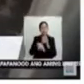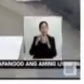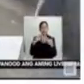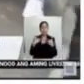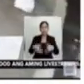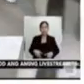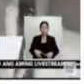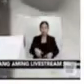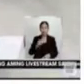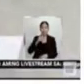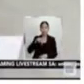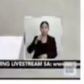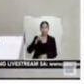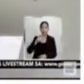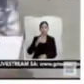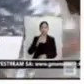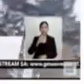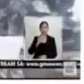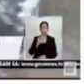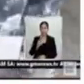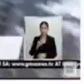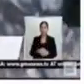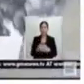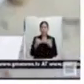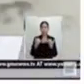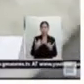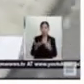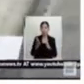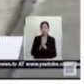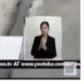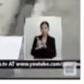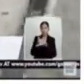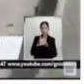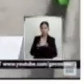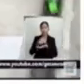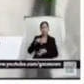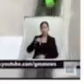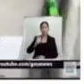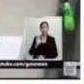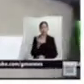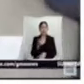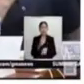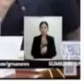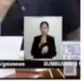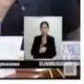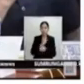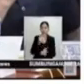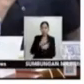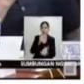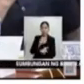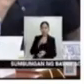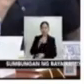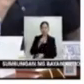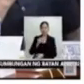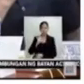ng Bilibid. Nagpatulong daw ang NBP sa Philippine Coast Guard para magamit ang K-9 units nito sa paghanap. May